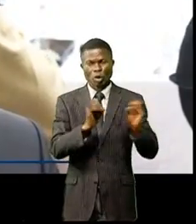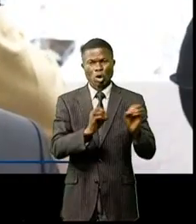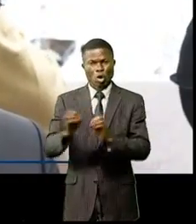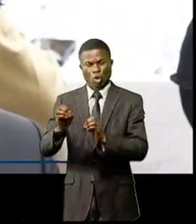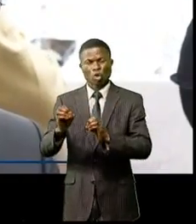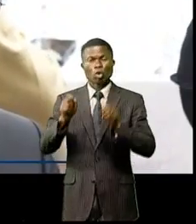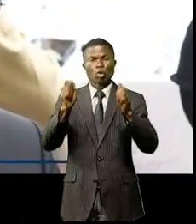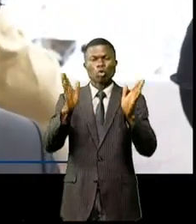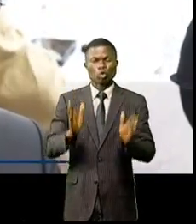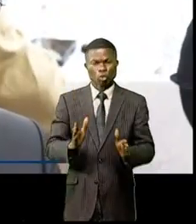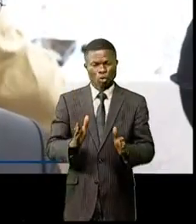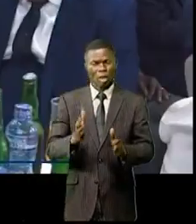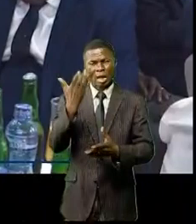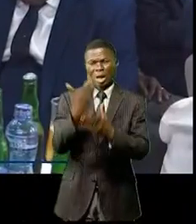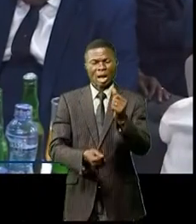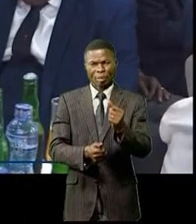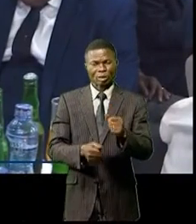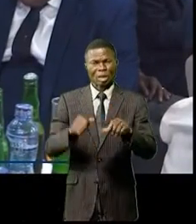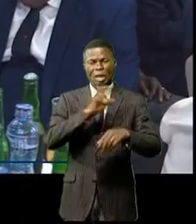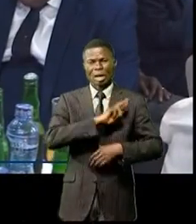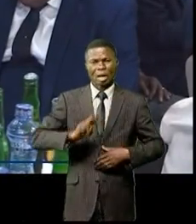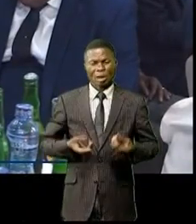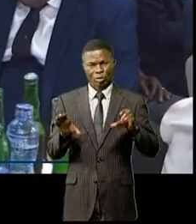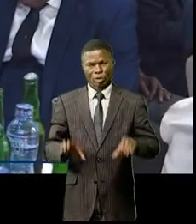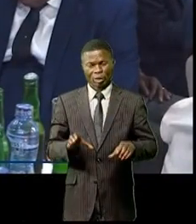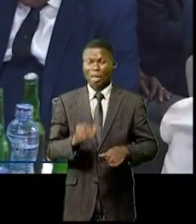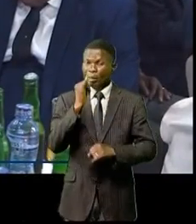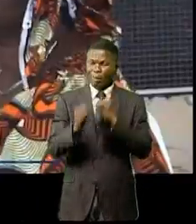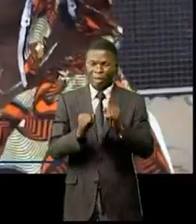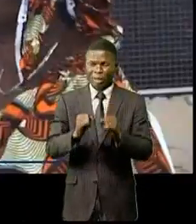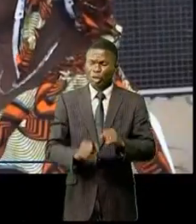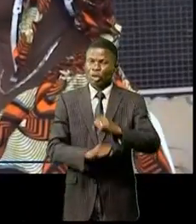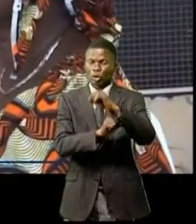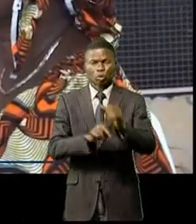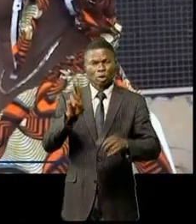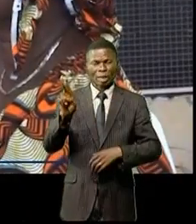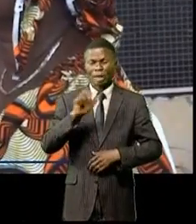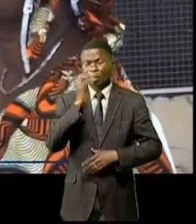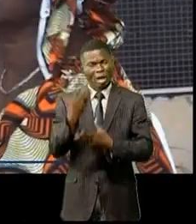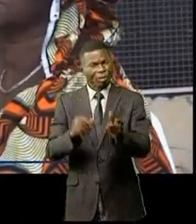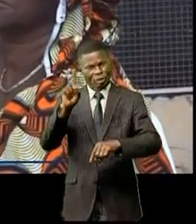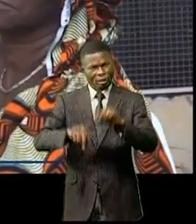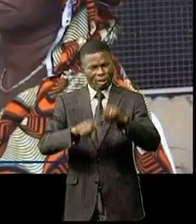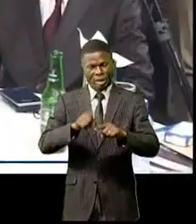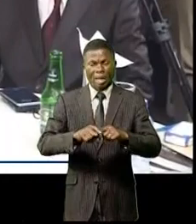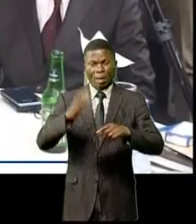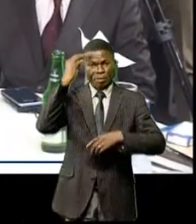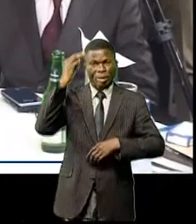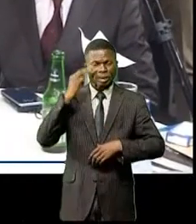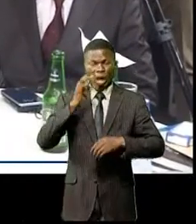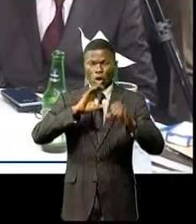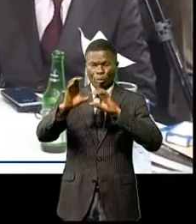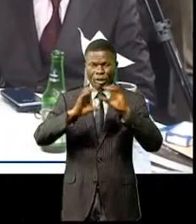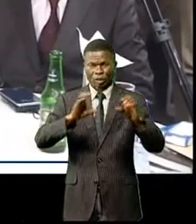presse n'existe en République démocratique du Congo sans la main de la RTNC, a confié Patrick Muyaya, ministre